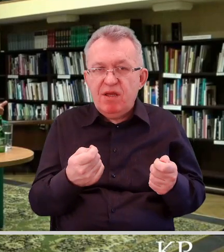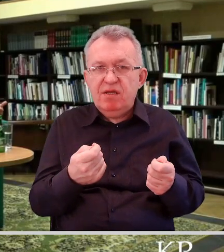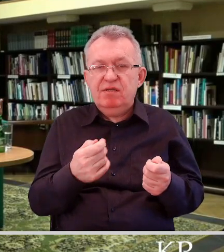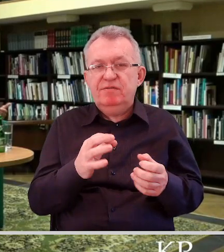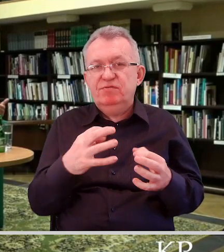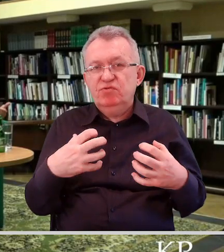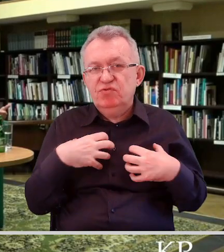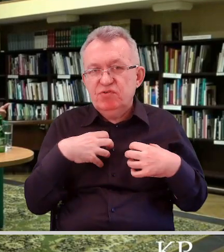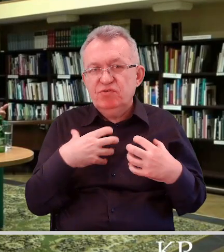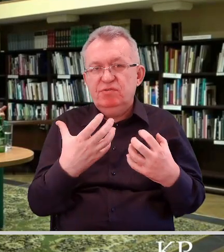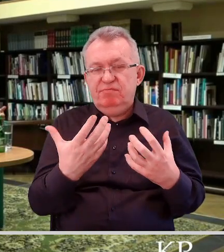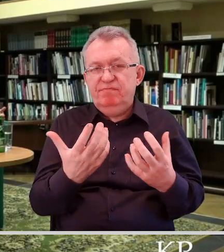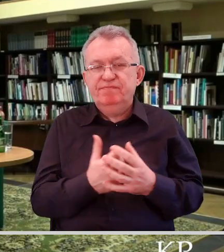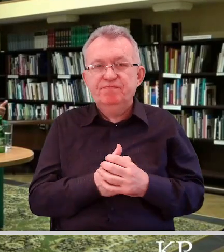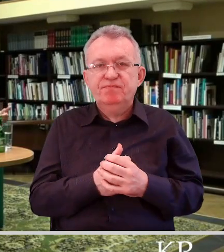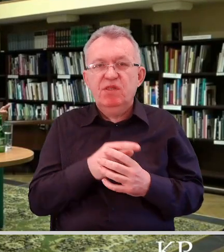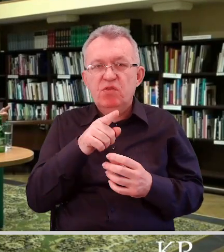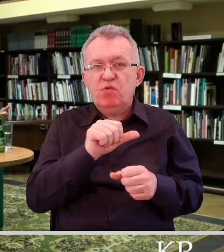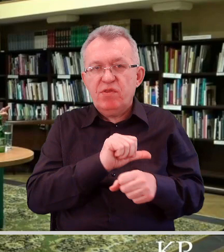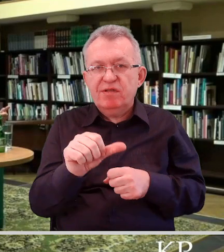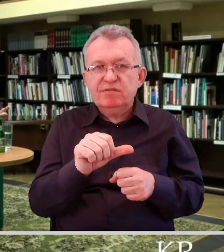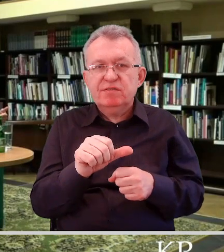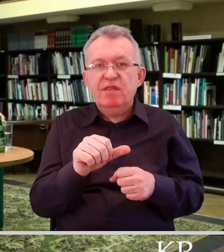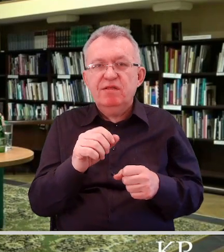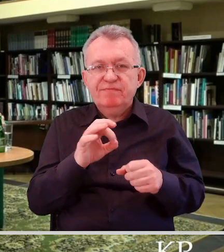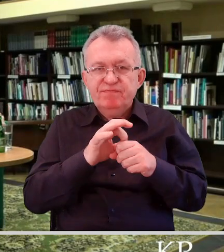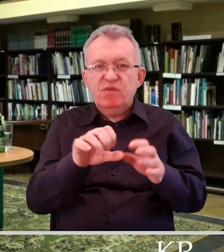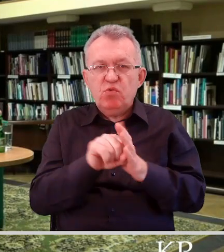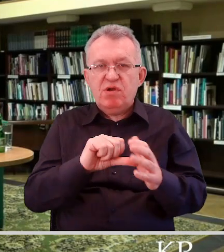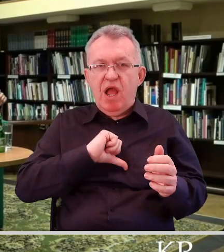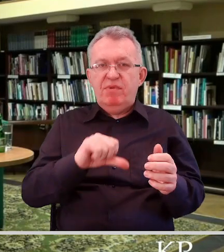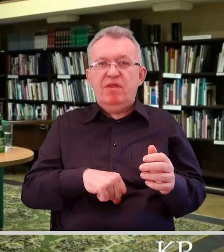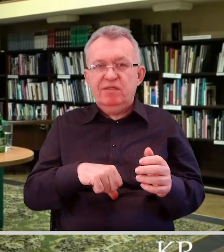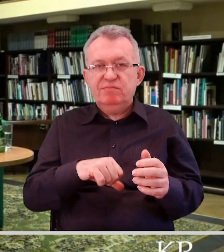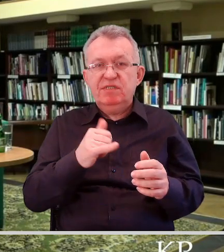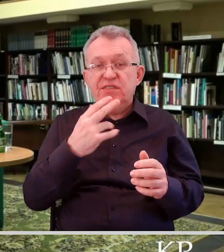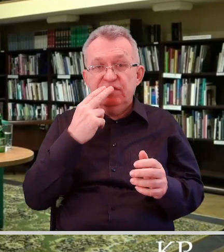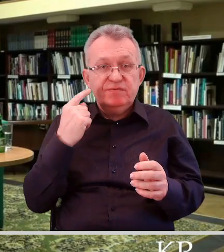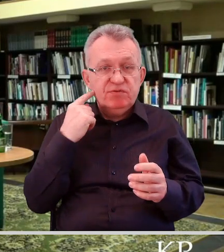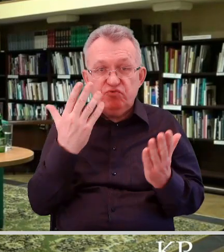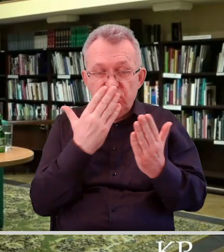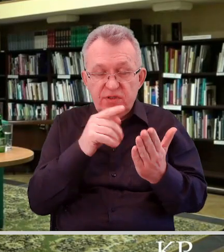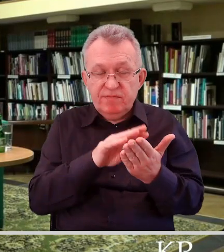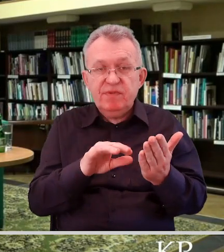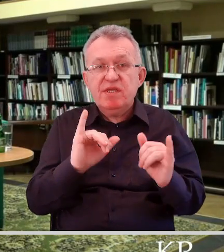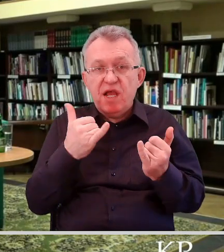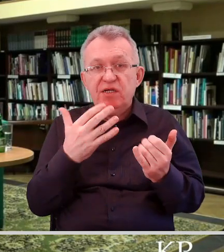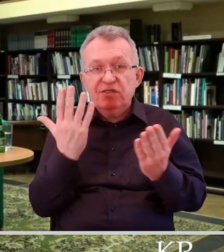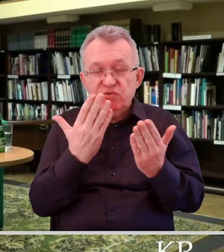stylu bycia i życia. Bo to jest coś, co właśnie napędza kapitalizm. Jak się czyta te sygnały, jak wiadomo, jak